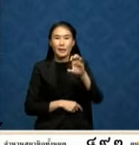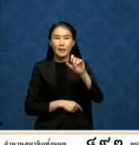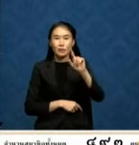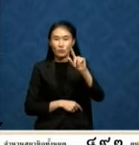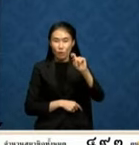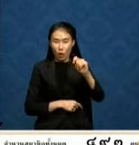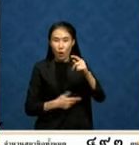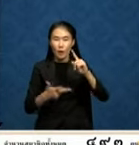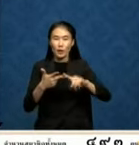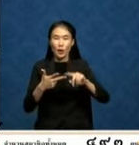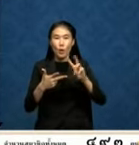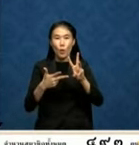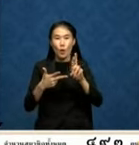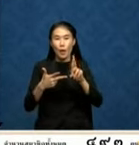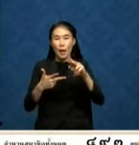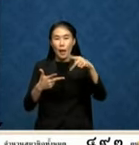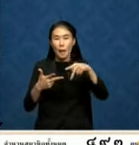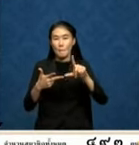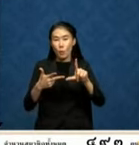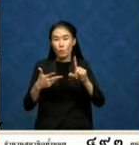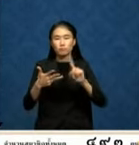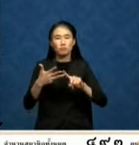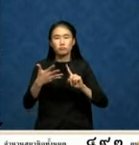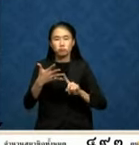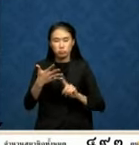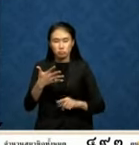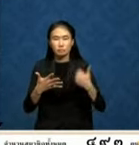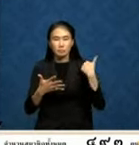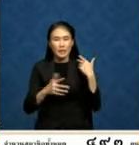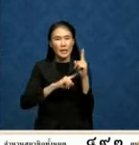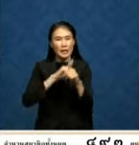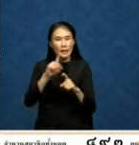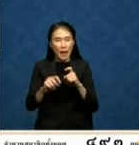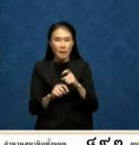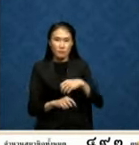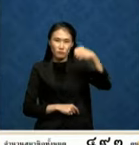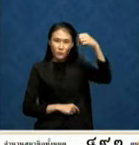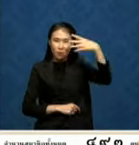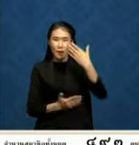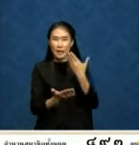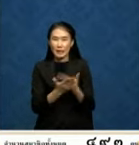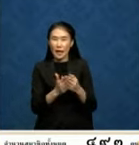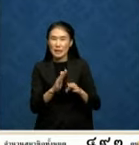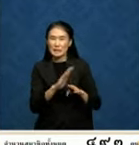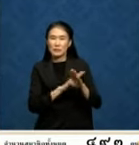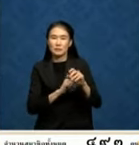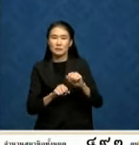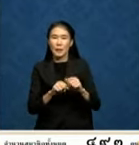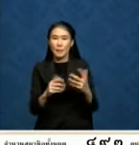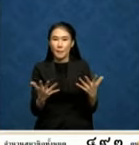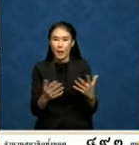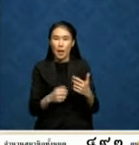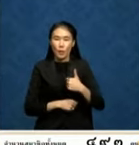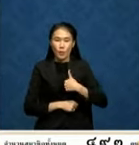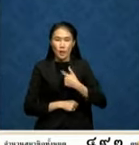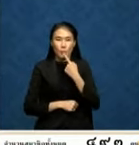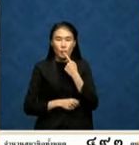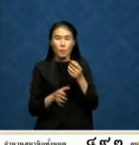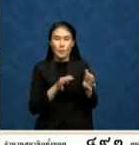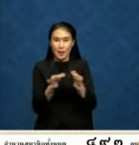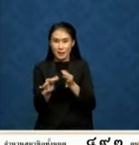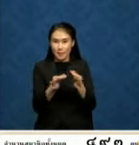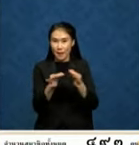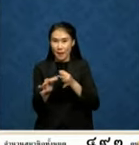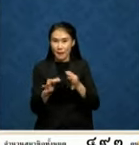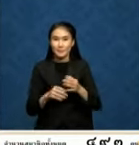ครับแล้วก็รวมถึงอีกหลายๆท่านนะครับที่ท่านได้ตั้งคำถามไว้นะครับกับผมอยากจะขอโอกาสชี้แจงดังนี้นะ